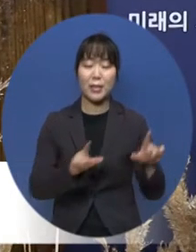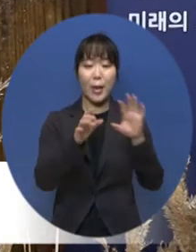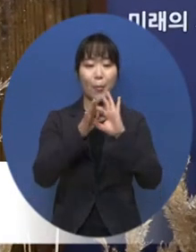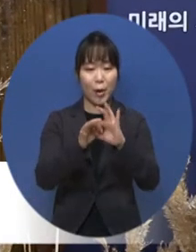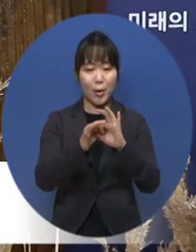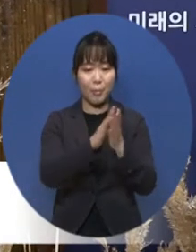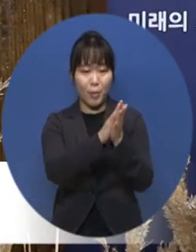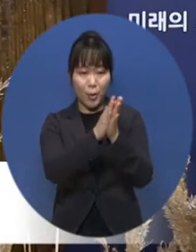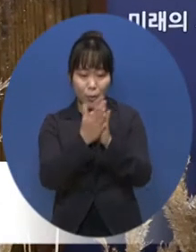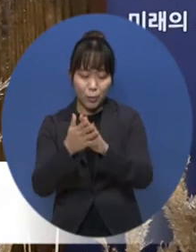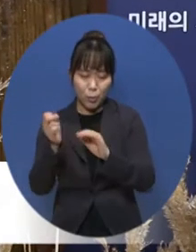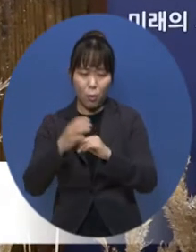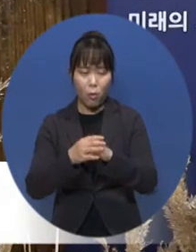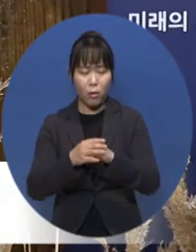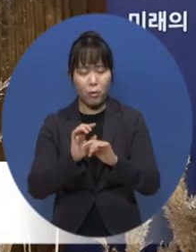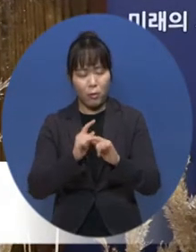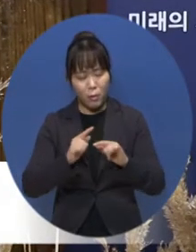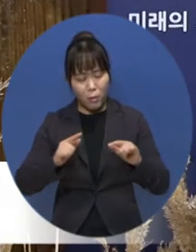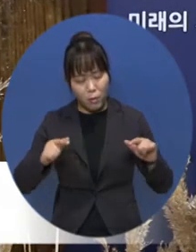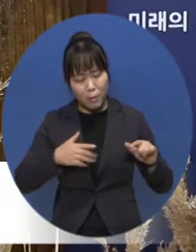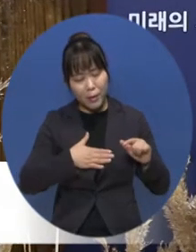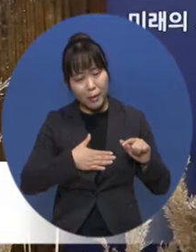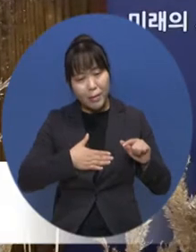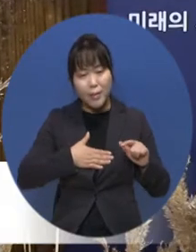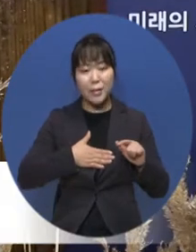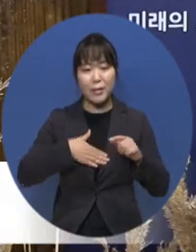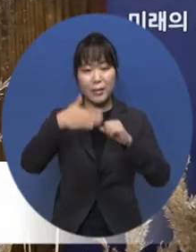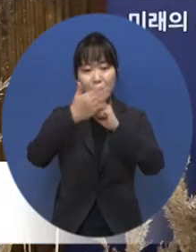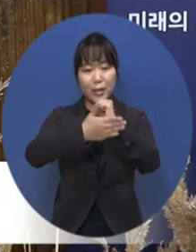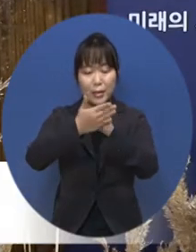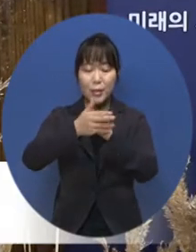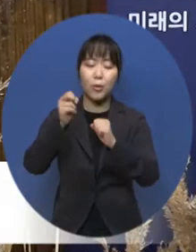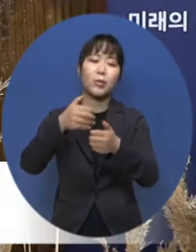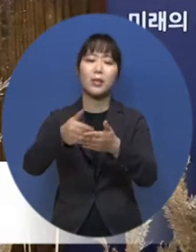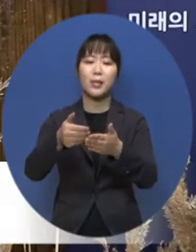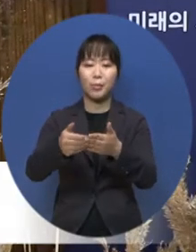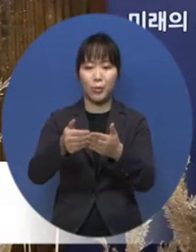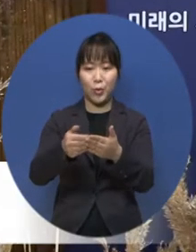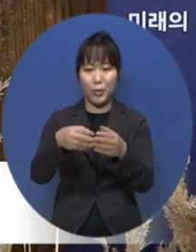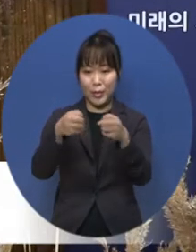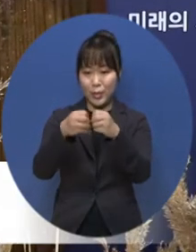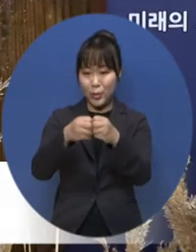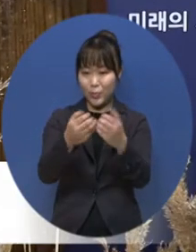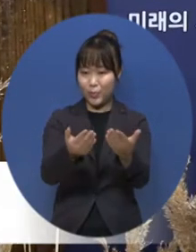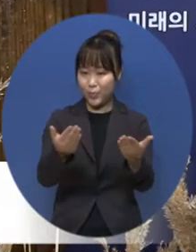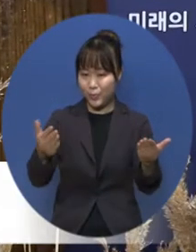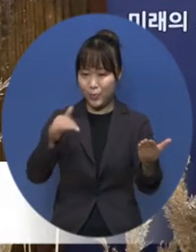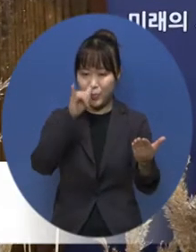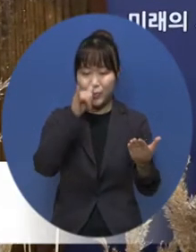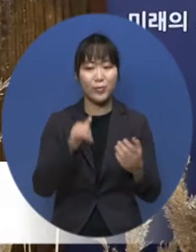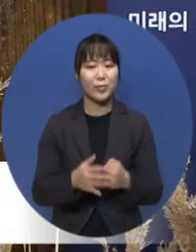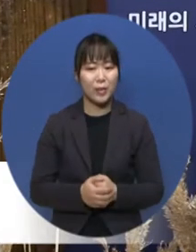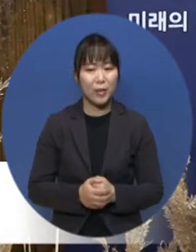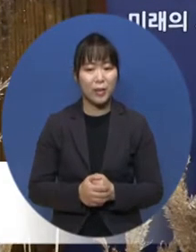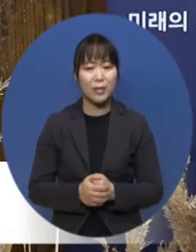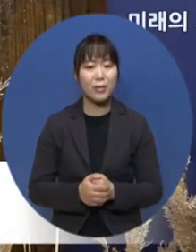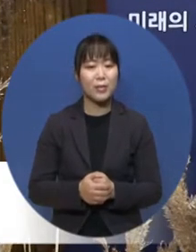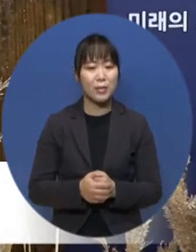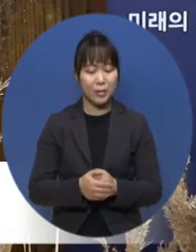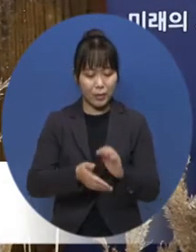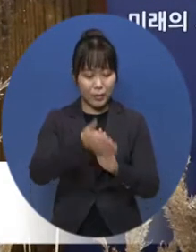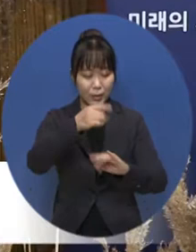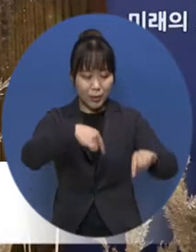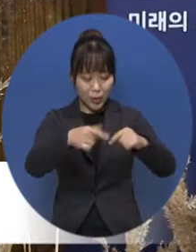변천, 그리고 애환들이 함께 사진으로 또 그림으로 글로서 전시되어 있습니다. 여기 우리